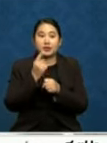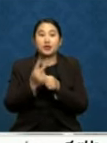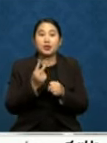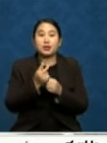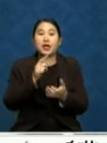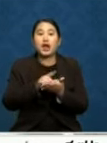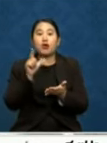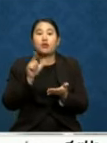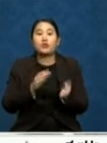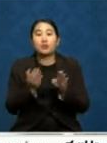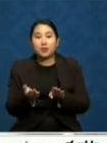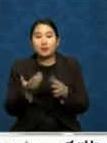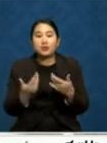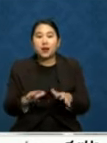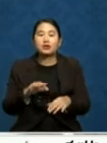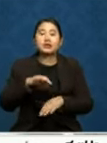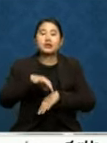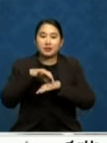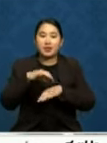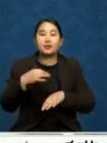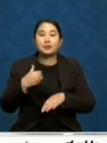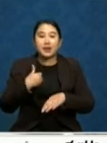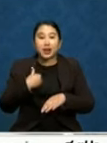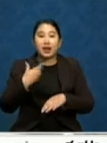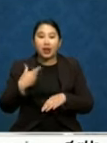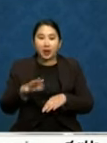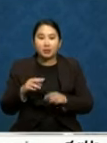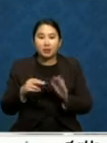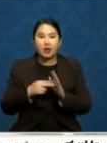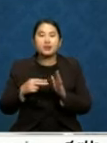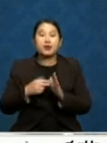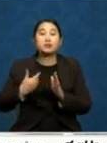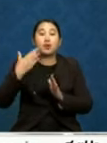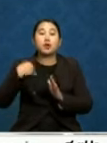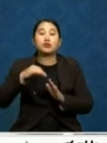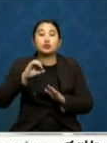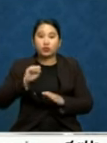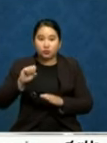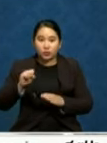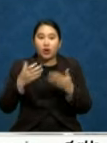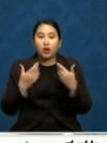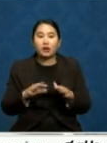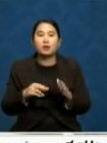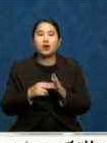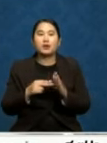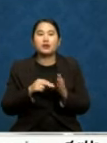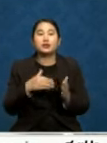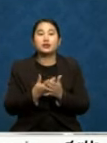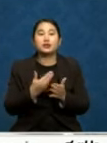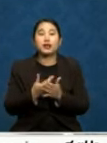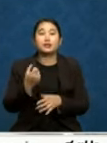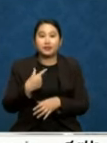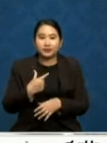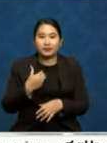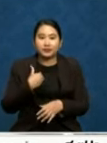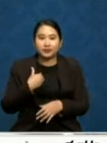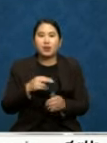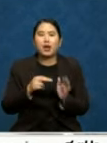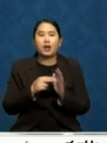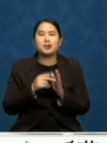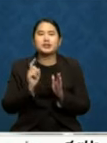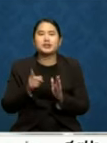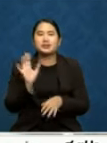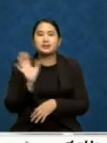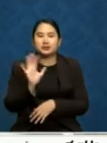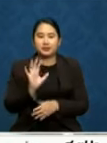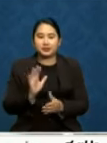ออกไปยุบสภาไปมีตำแหน่งทางการเมืองมาแล้วเนี่ยเคยเป็นส.ส.มาแล้วเนี่ยกลายเป็นได้เงินบำนาญซึ่งในข้อเท็จจริงมันไม่ได้เป็นเช่นนั้น